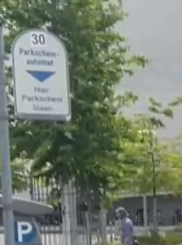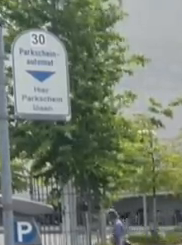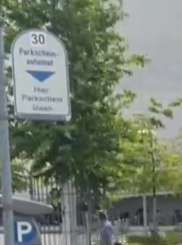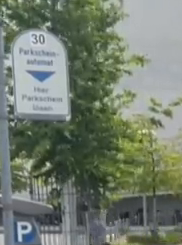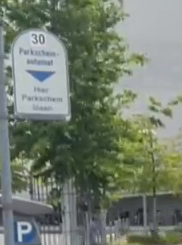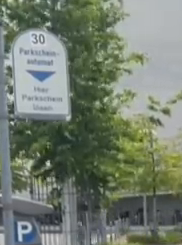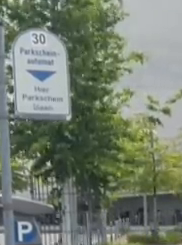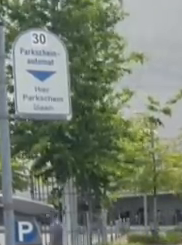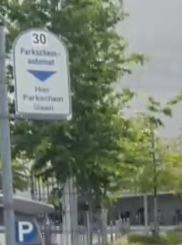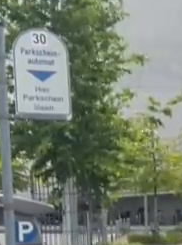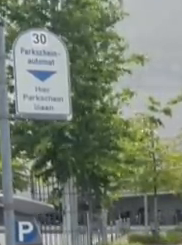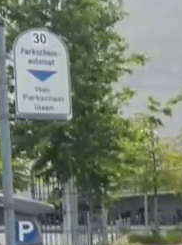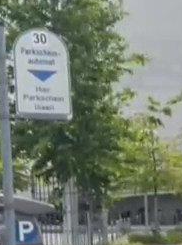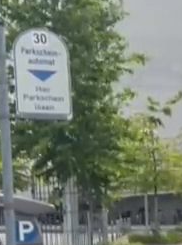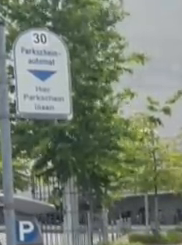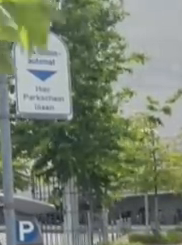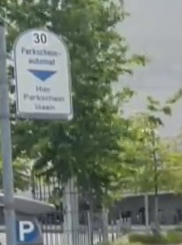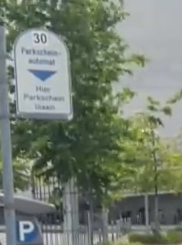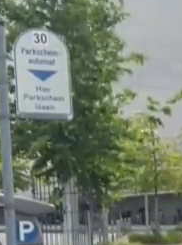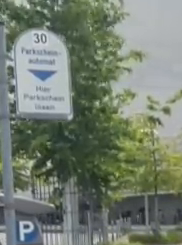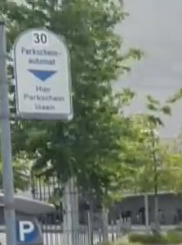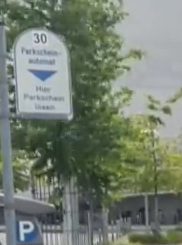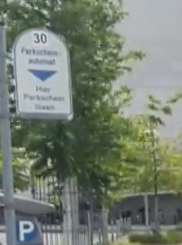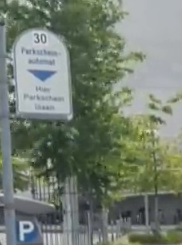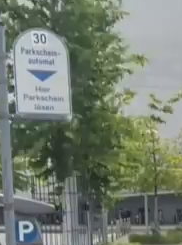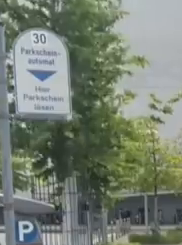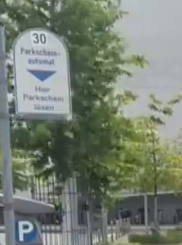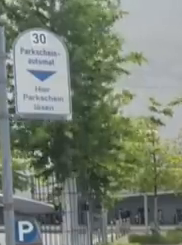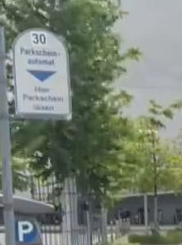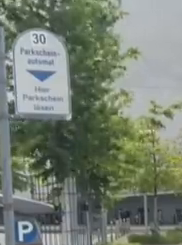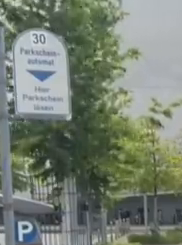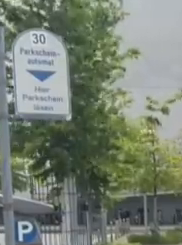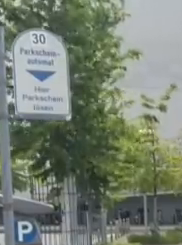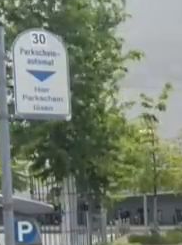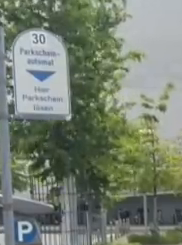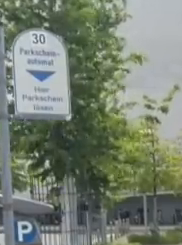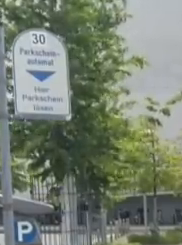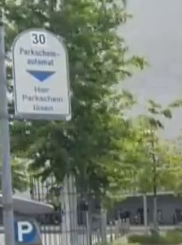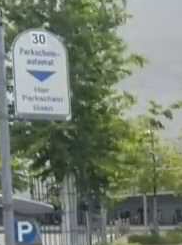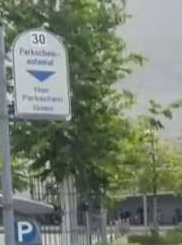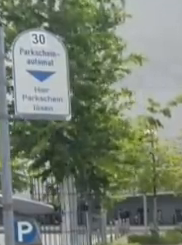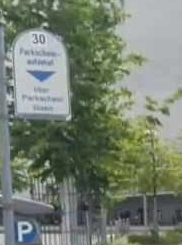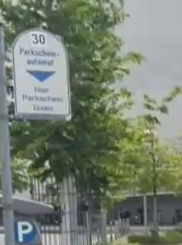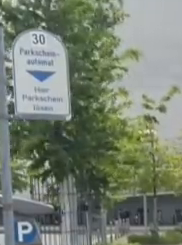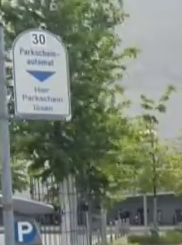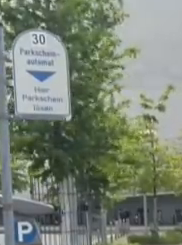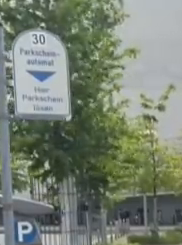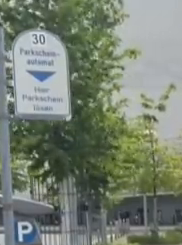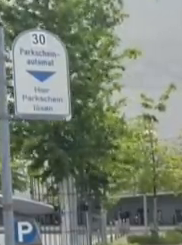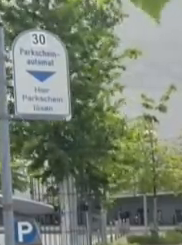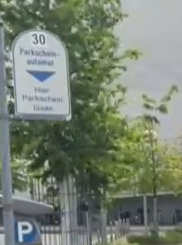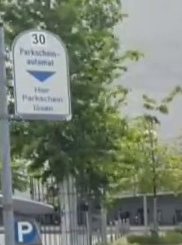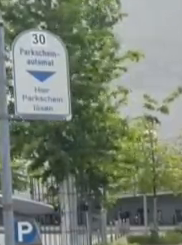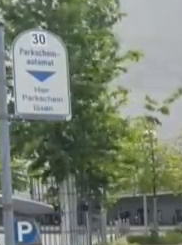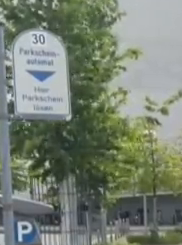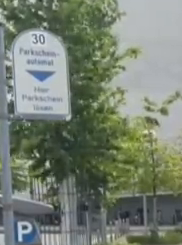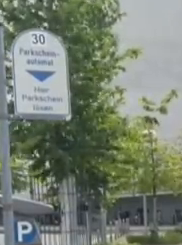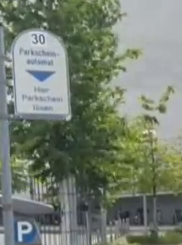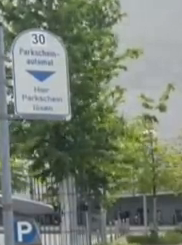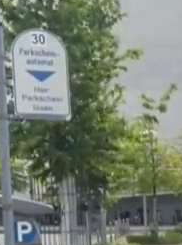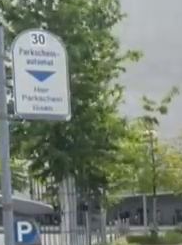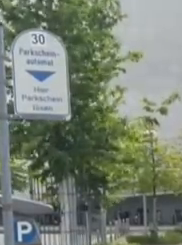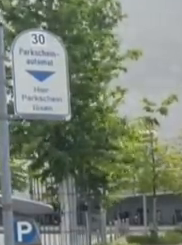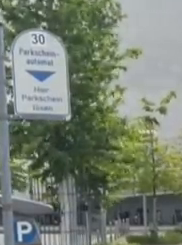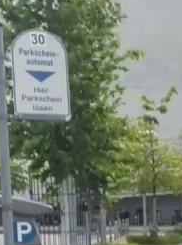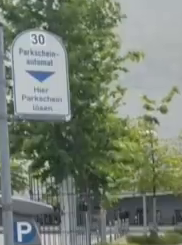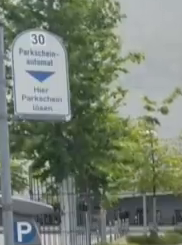Gegenteil eine Frage, die ich so auffasste. Wie kann das sein, dass die Bundesnotbremse jetzt außer Kraft treten soll? In meinen Augen die Frage dahingehend,